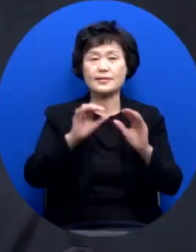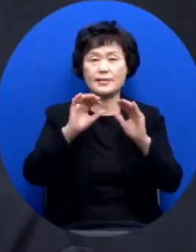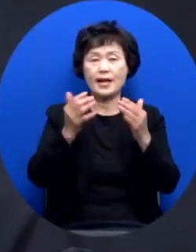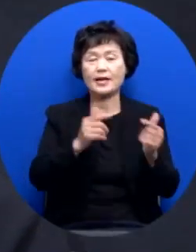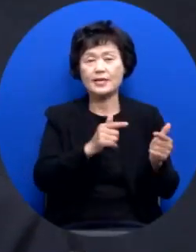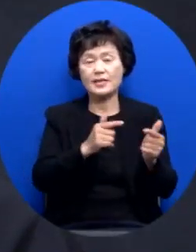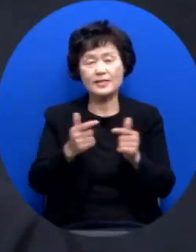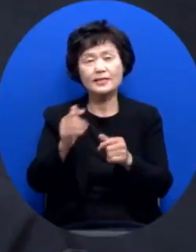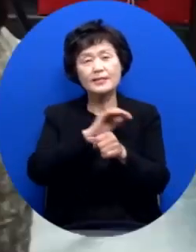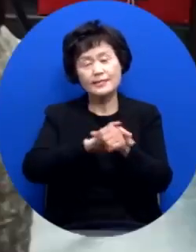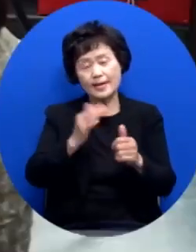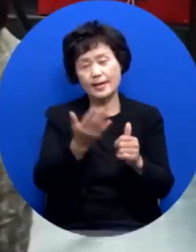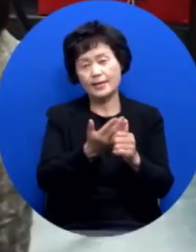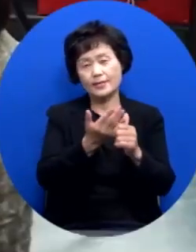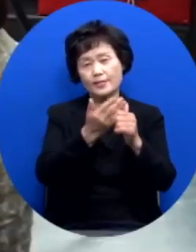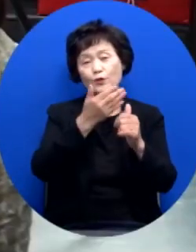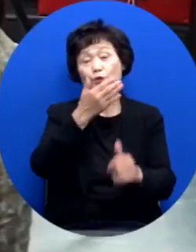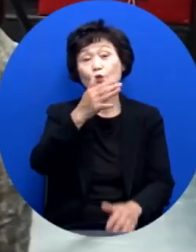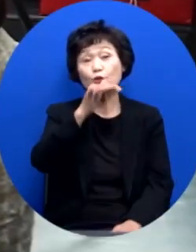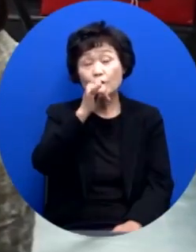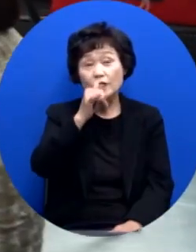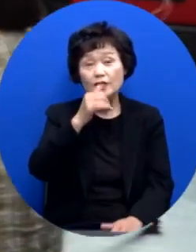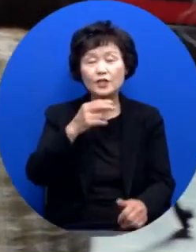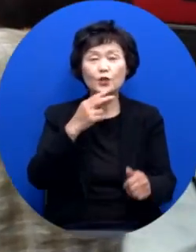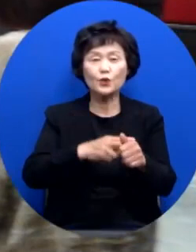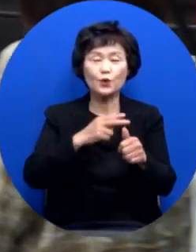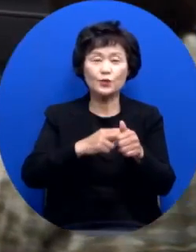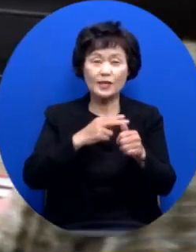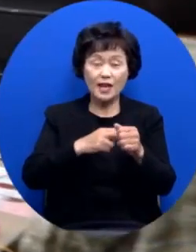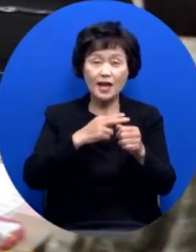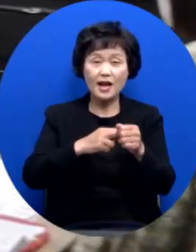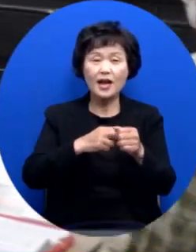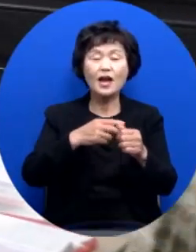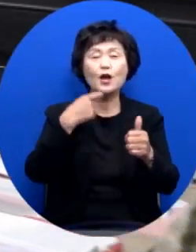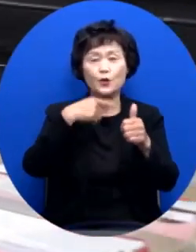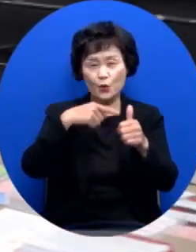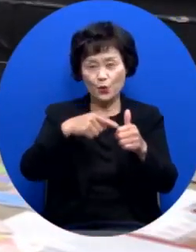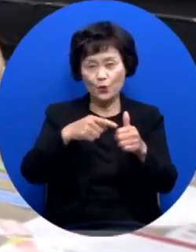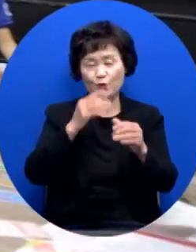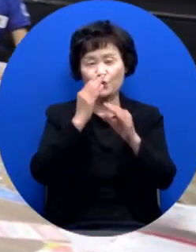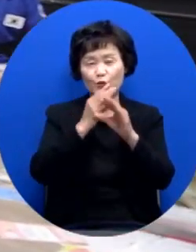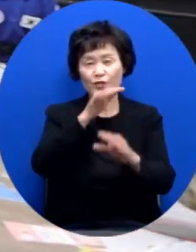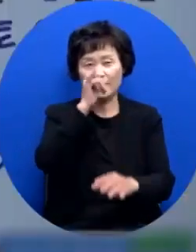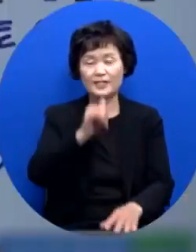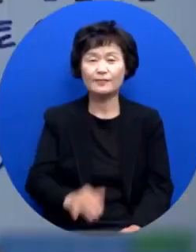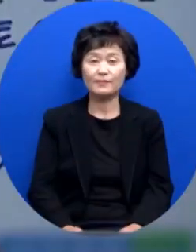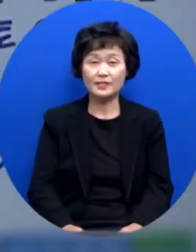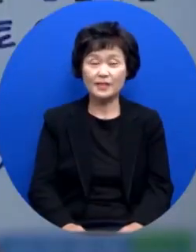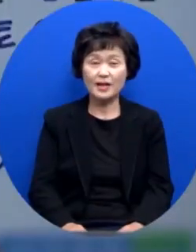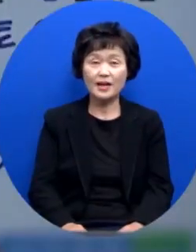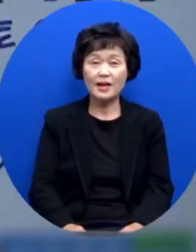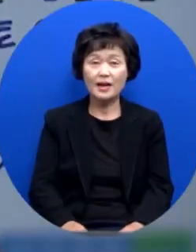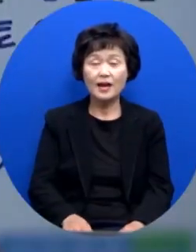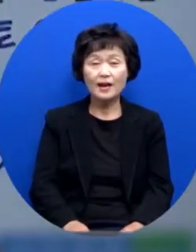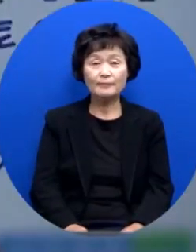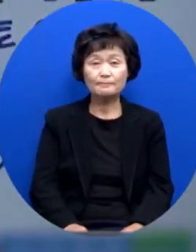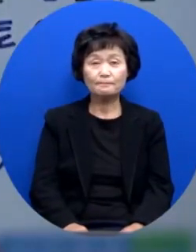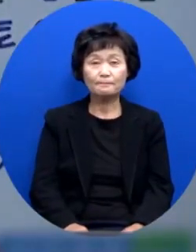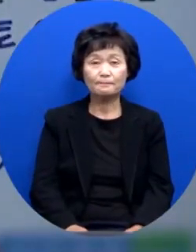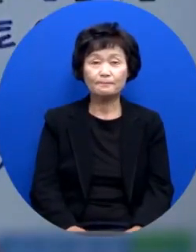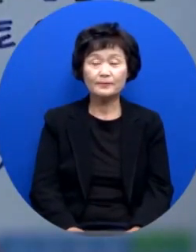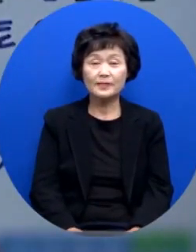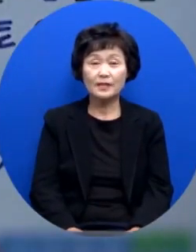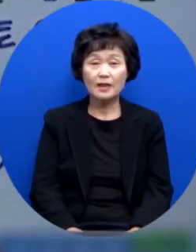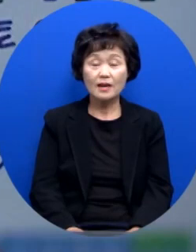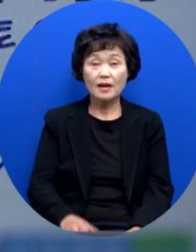수 있도록 그런 교사 교육을 계속해서 하고 있습니다. 교사와 아이들이 함께 세워져가는 목포지회인데요.